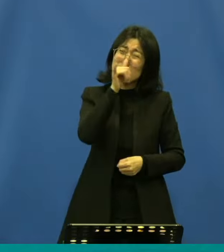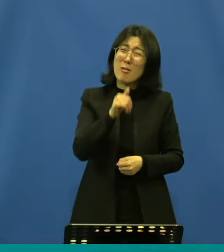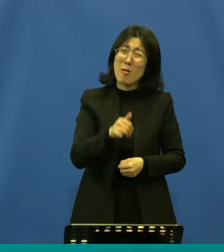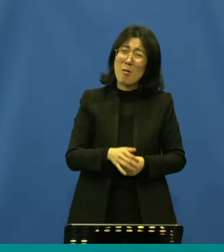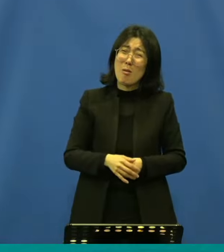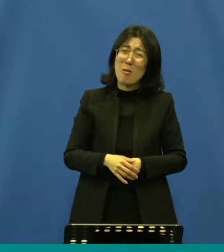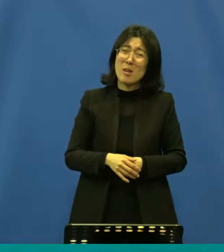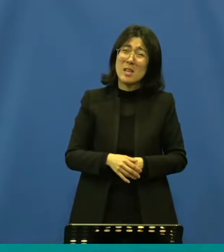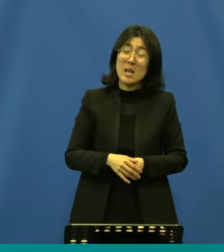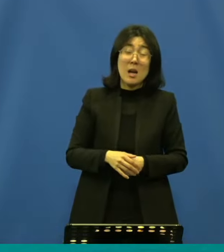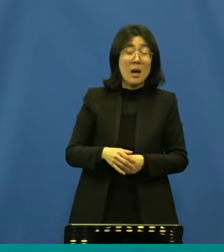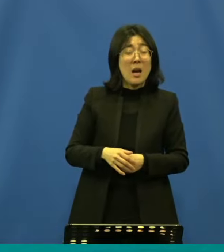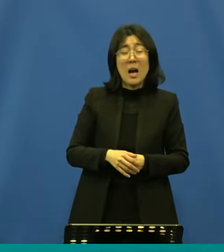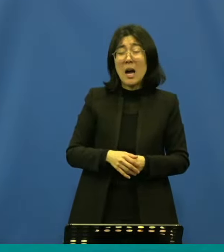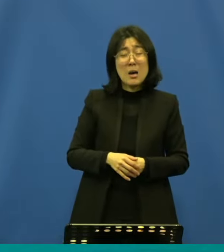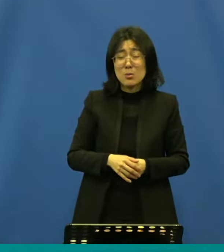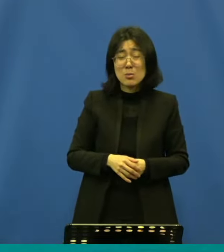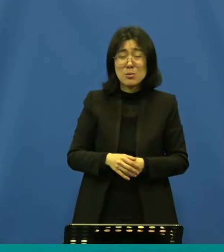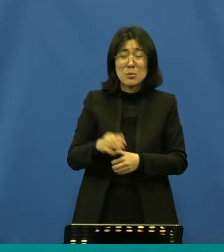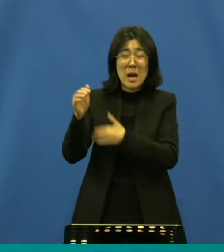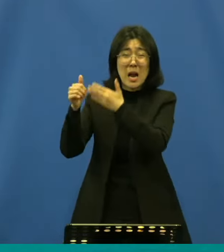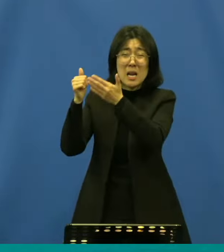하나님, 당신은 내 예상을 벗어나지 못했군요.